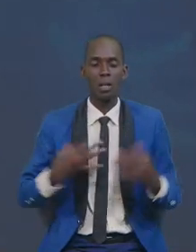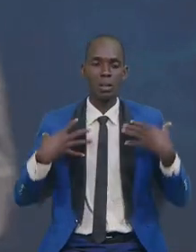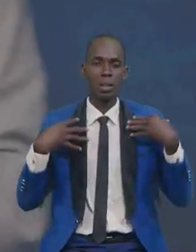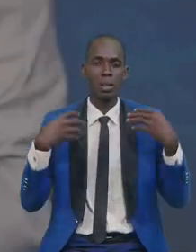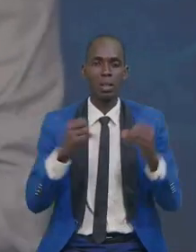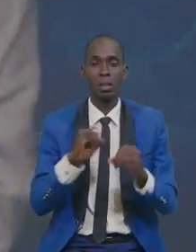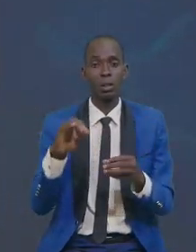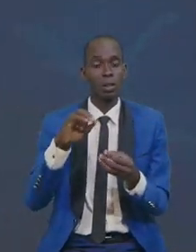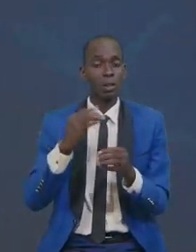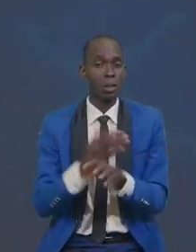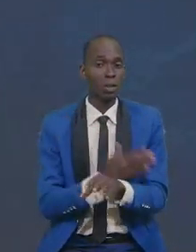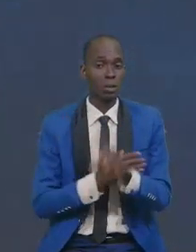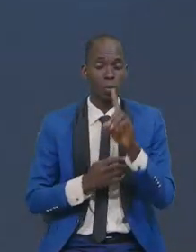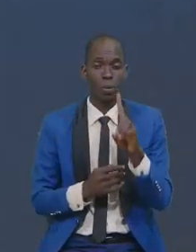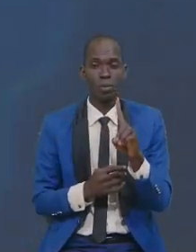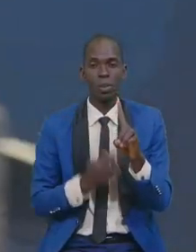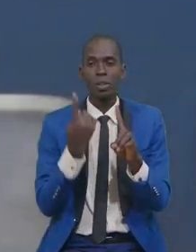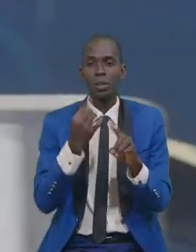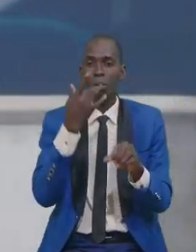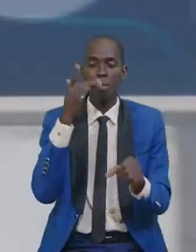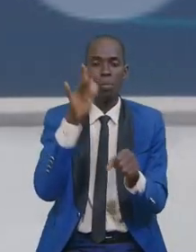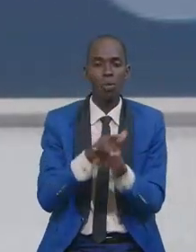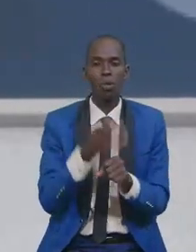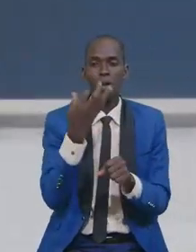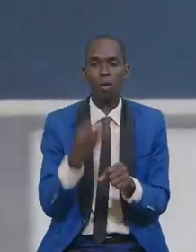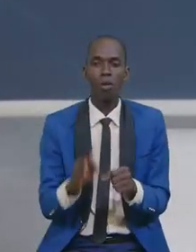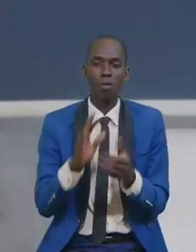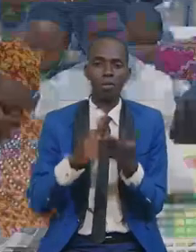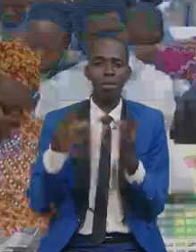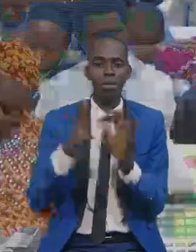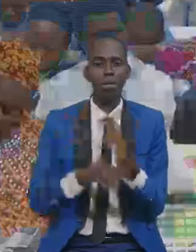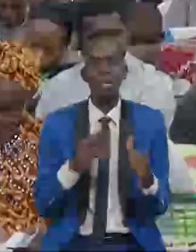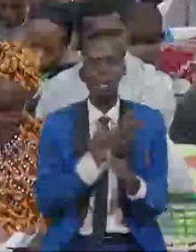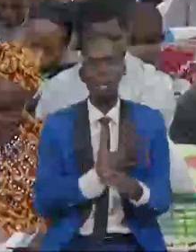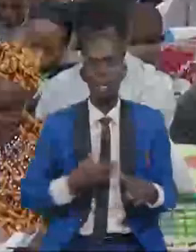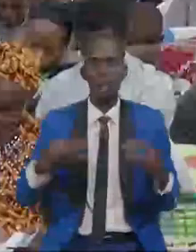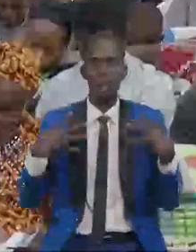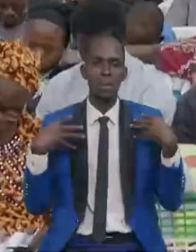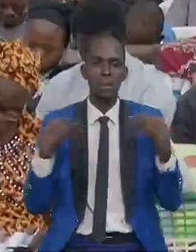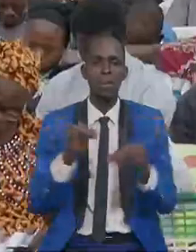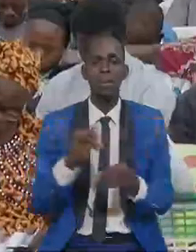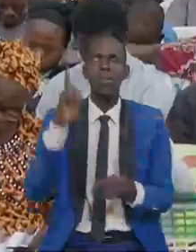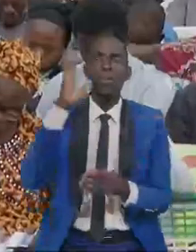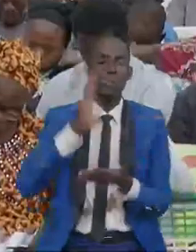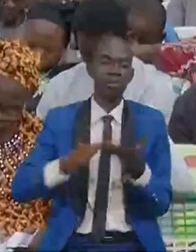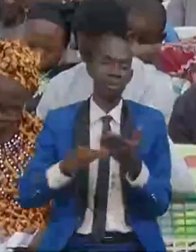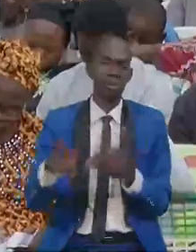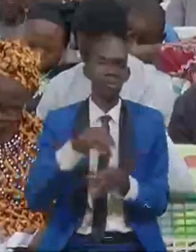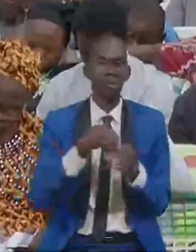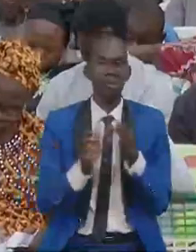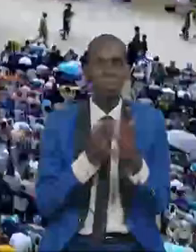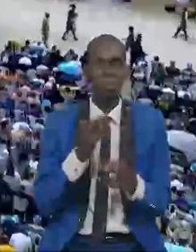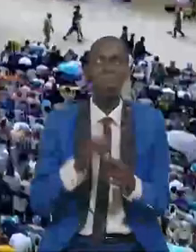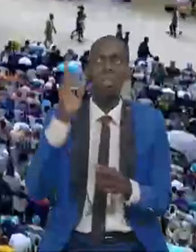guérison. Premier élément rapidement, la promesse du pardon et de la guérison. Il va te